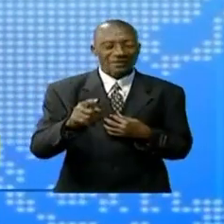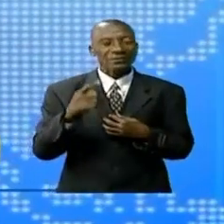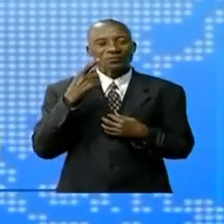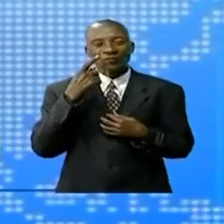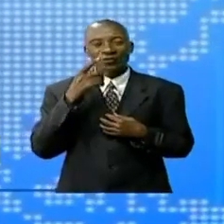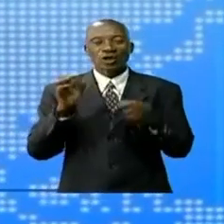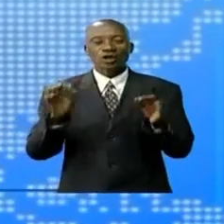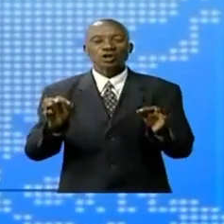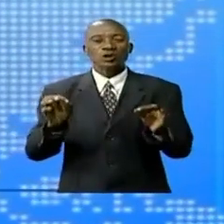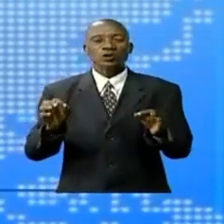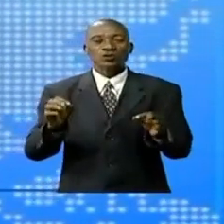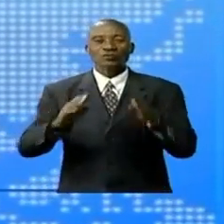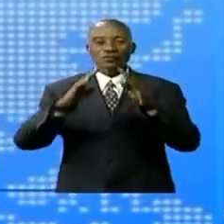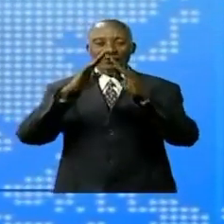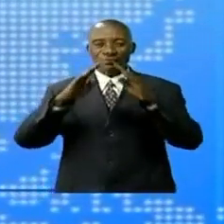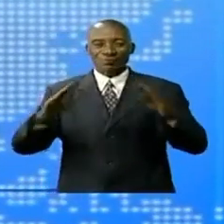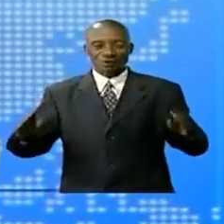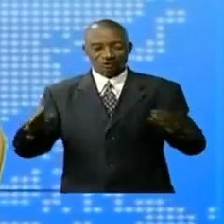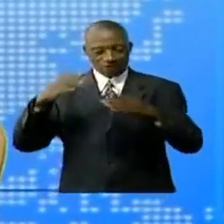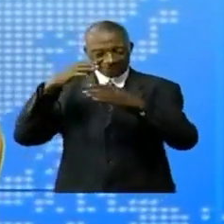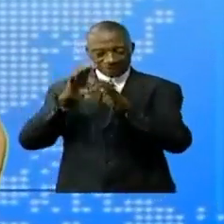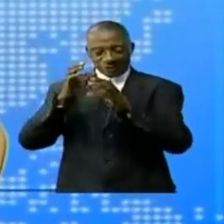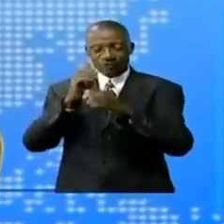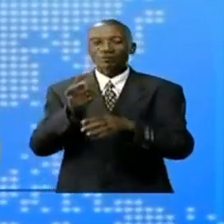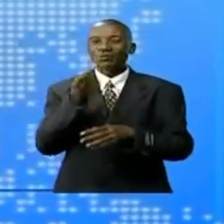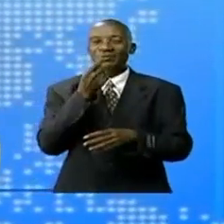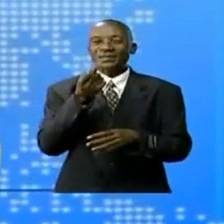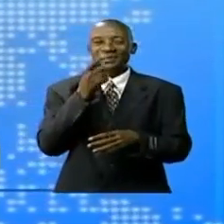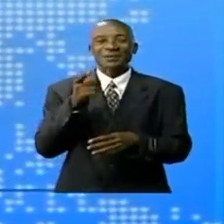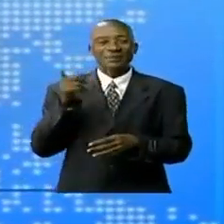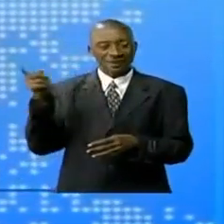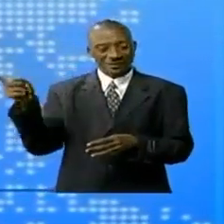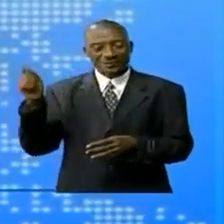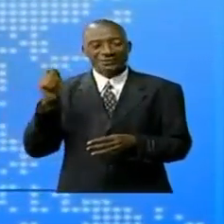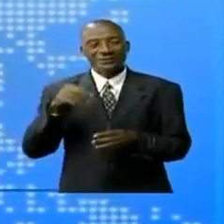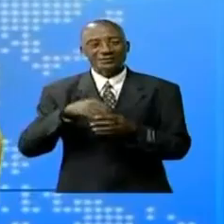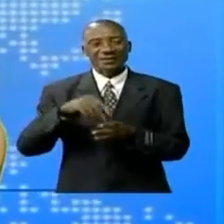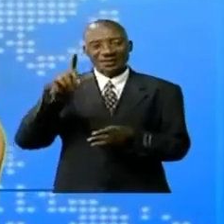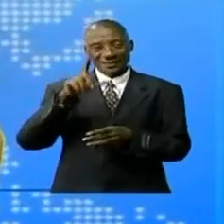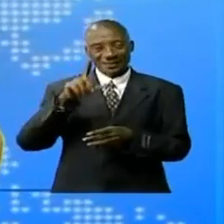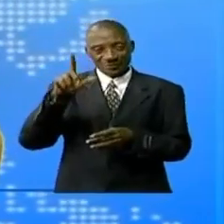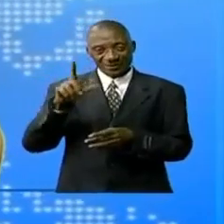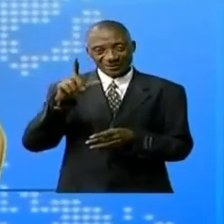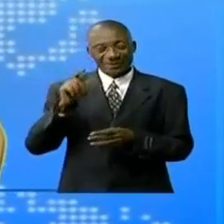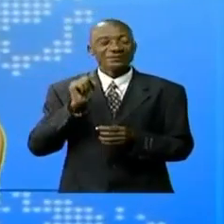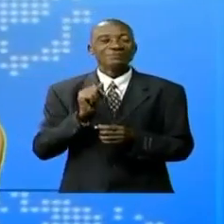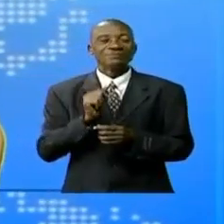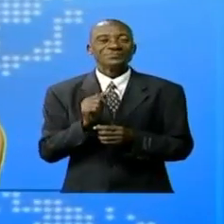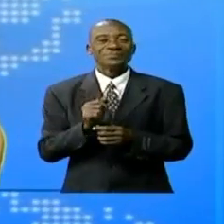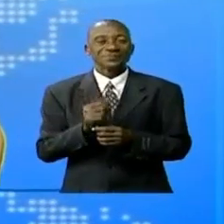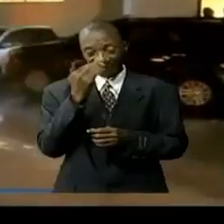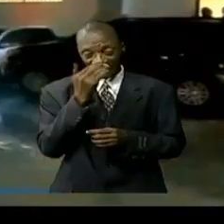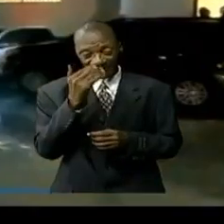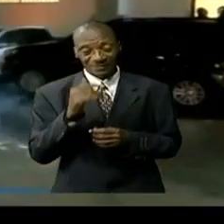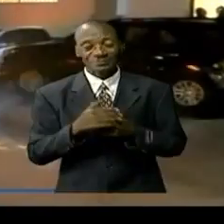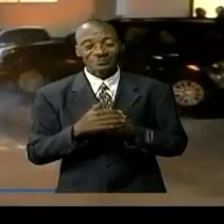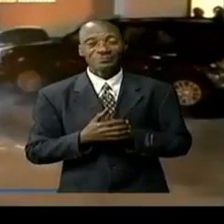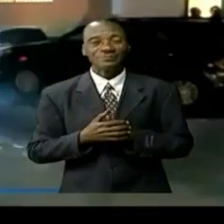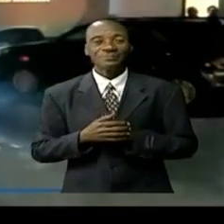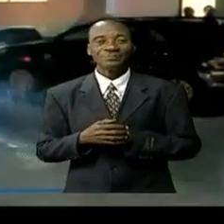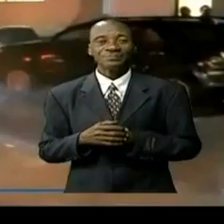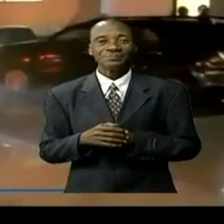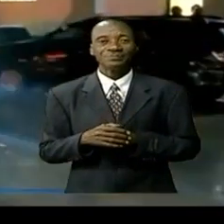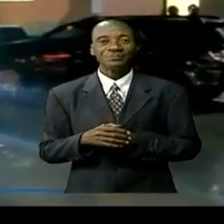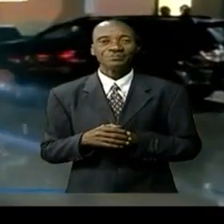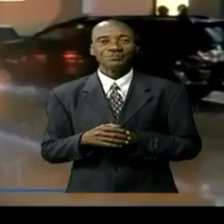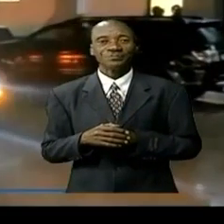Mbungani, dans ce laboratoire de produits pharmaceutiques le week-end dernier, nous dit Lopez Kakuba. C'est sous la